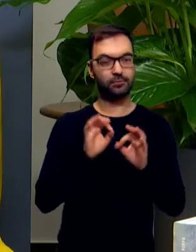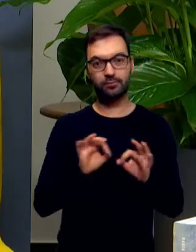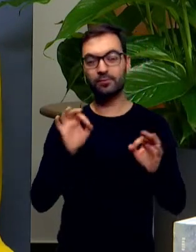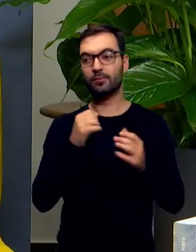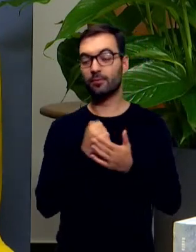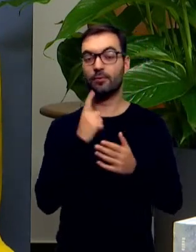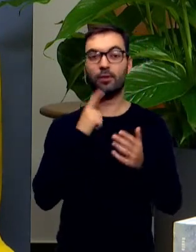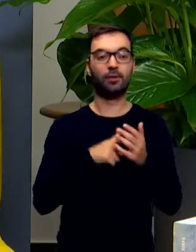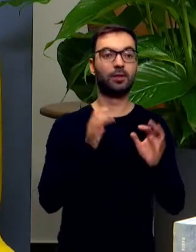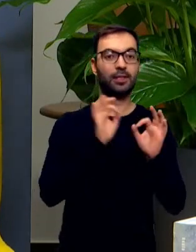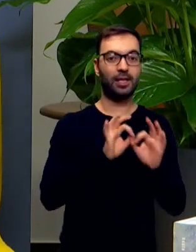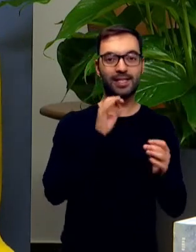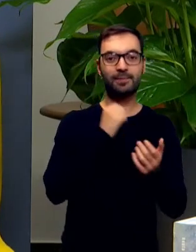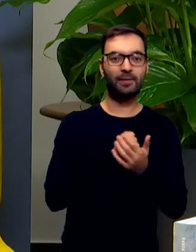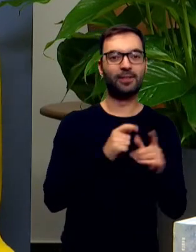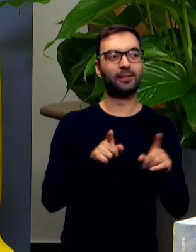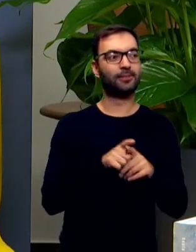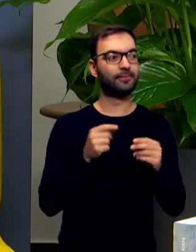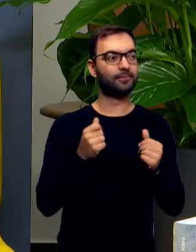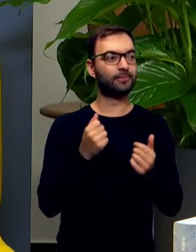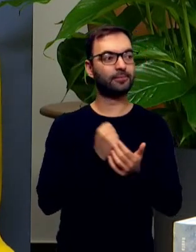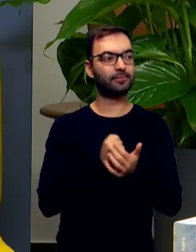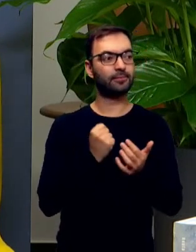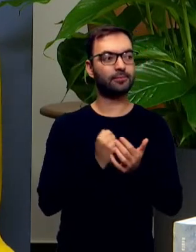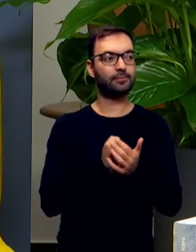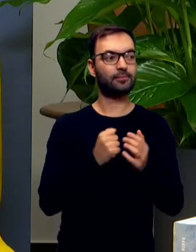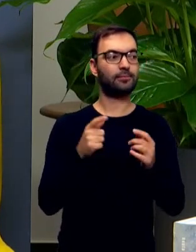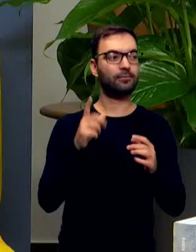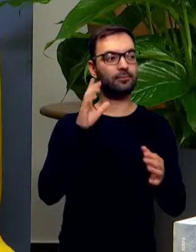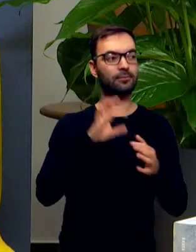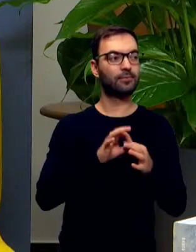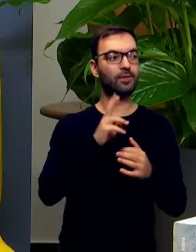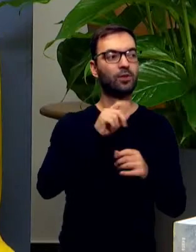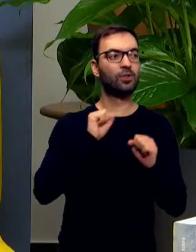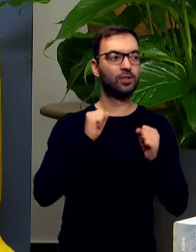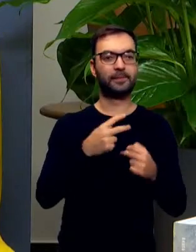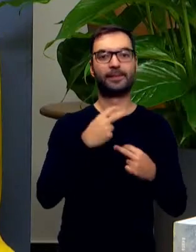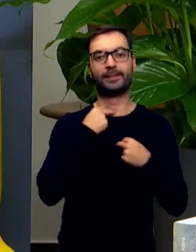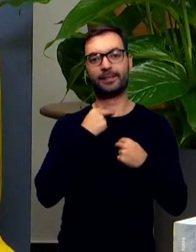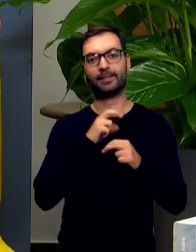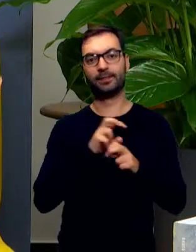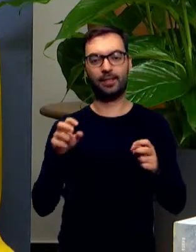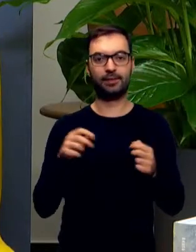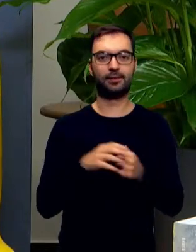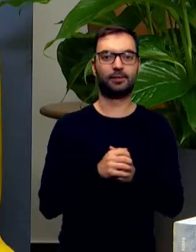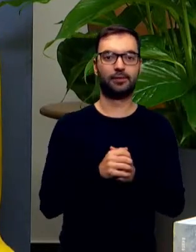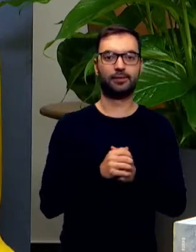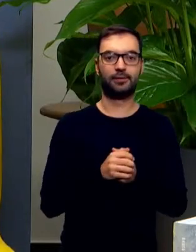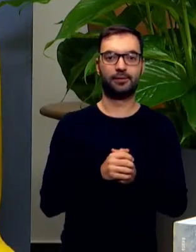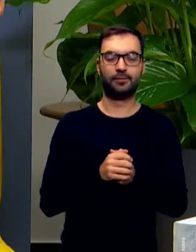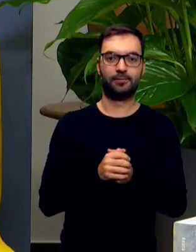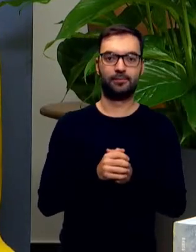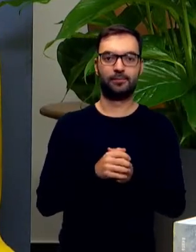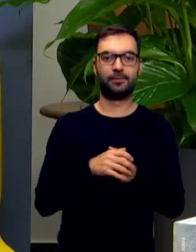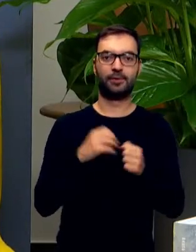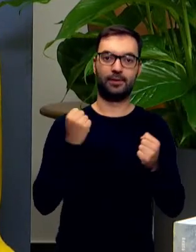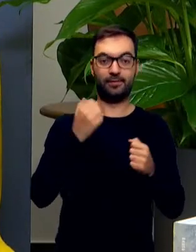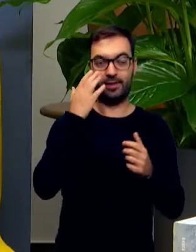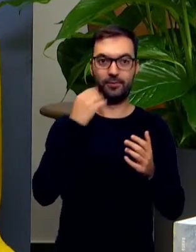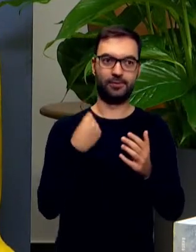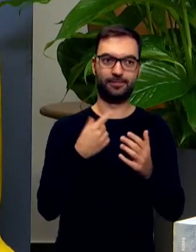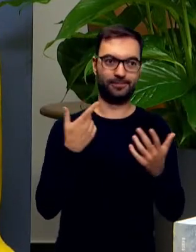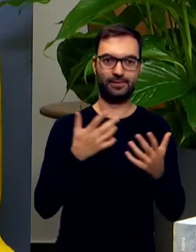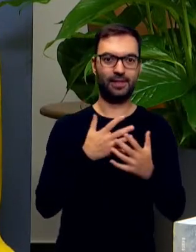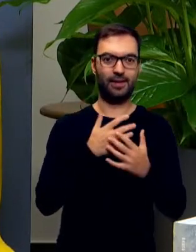delikatnych. Przychodzi mi do głowy właśnie słowo delikatnych, ale także takich, które po prostu dotyczą ludzi, którzy działają pod presją czasu z drugiej strony także. I stawka jest dużo